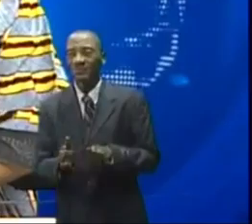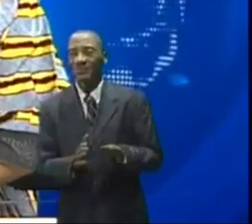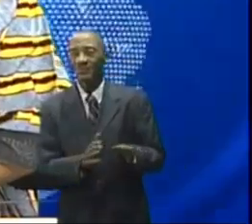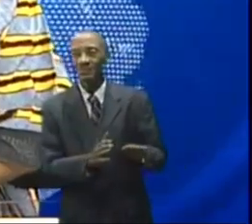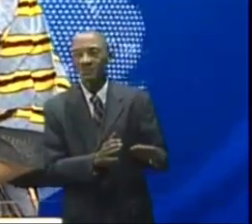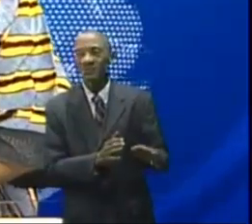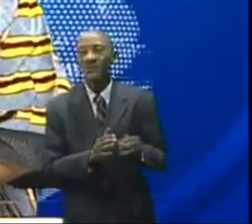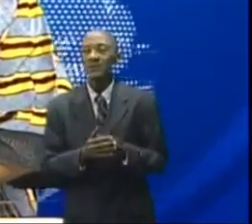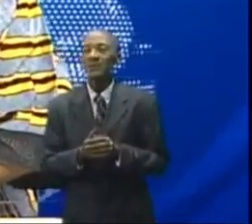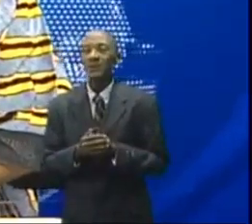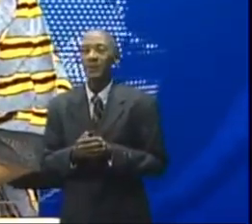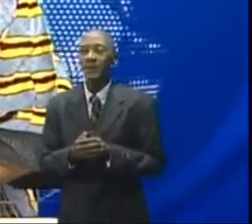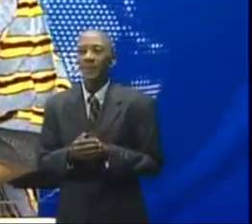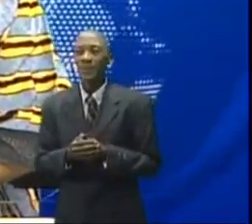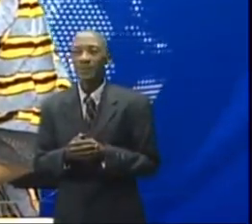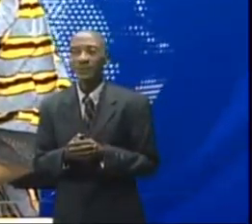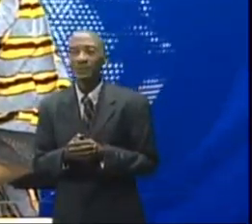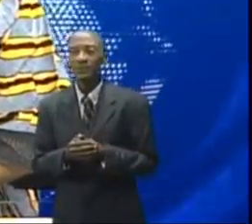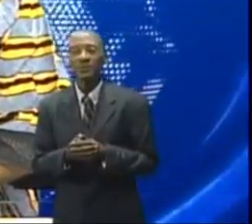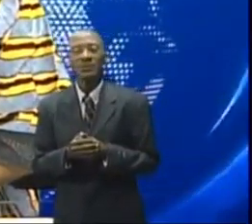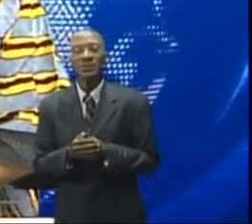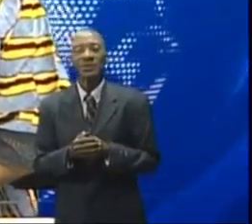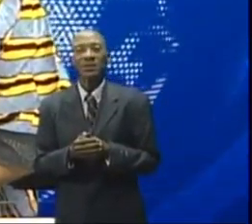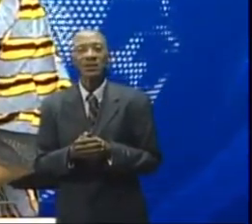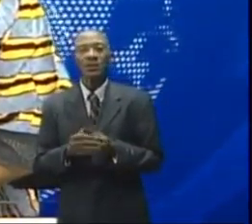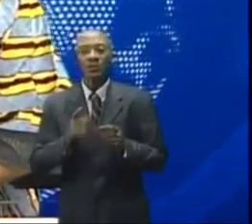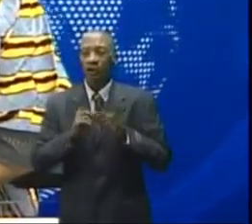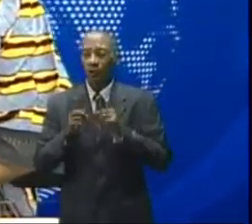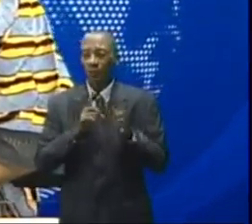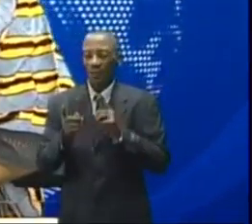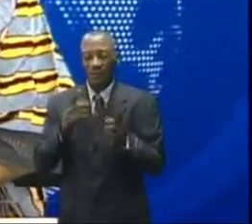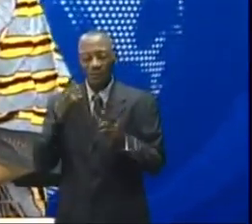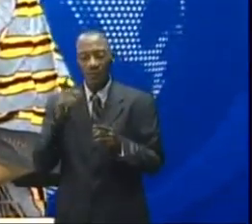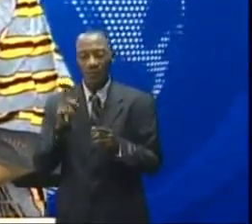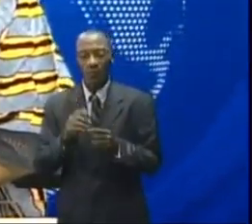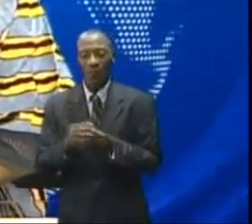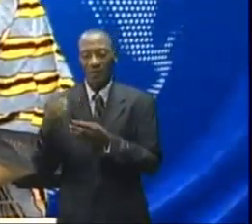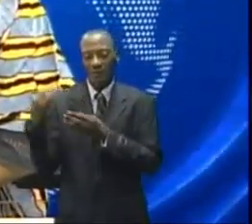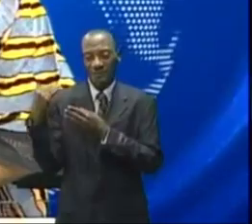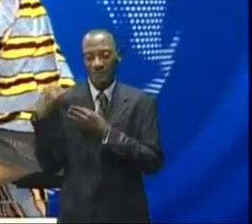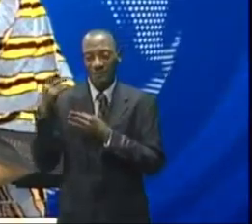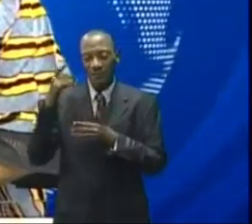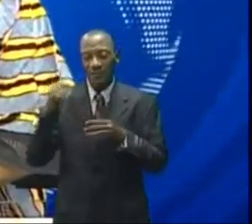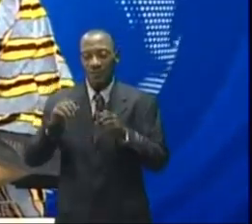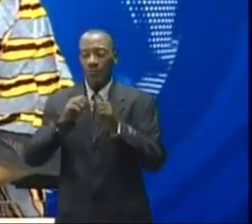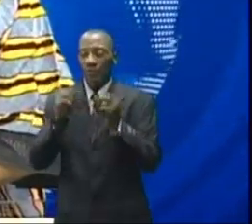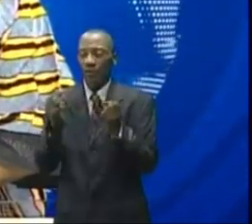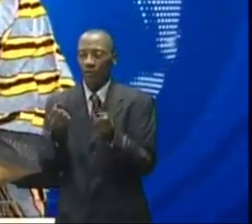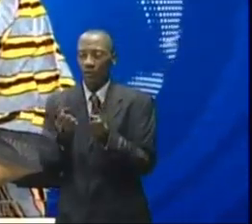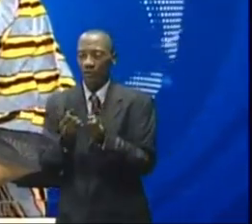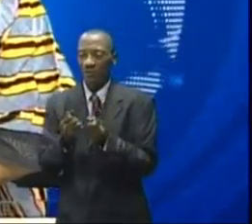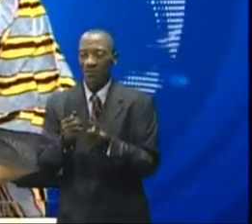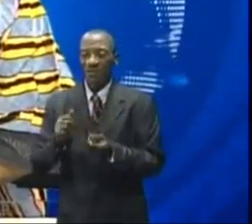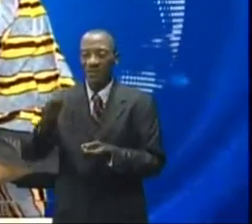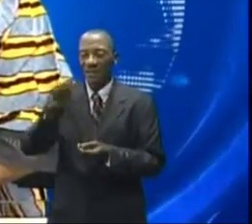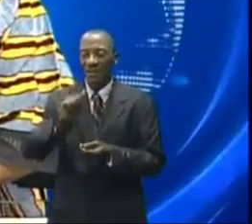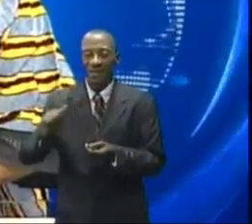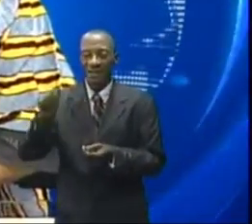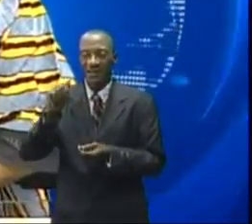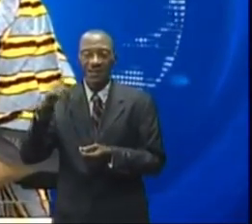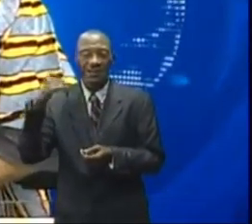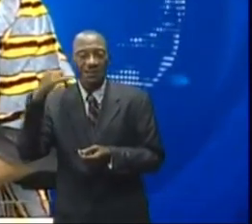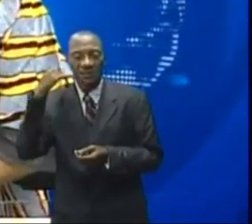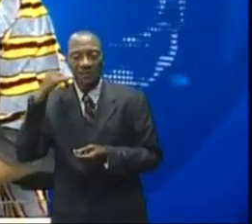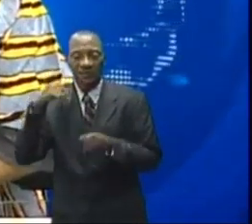le directeur de service réglementaire de RTL RDC, félicite le ministre des Pétentiques pour avoir impulsé un